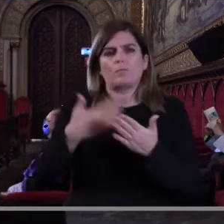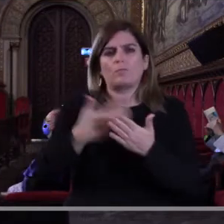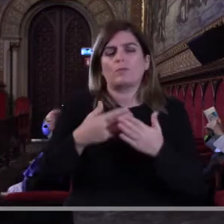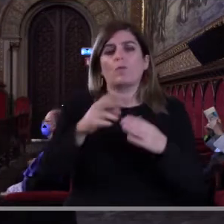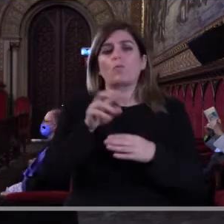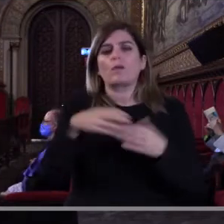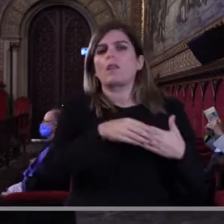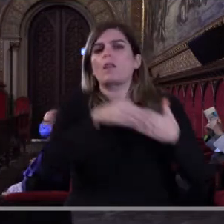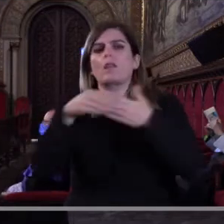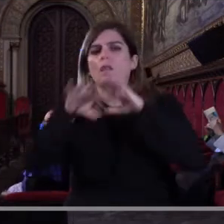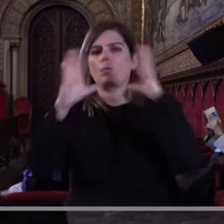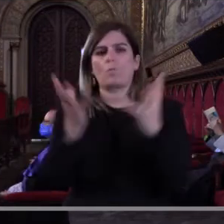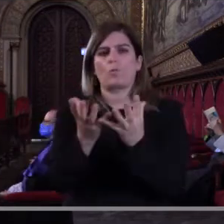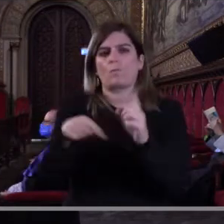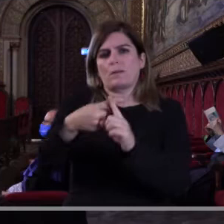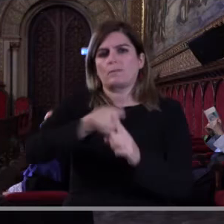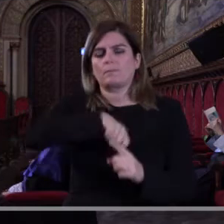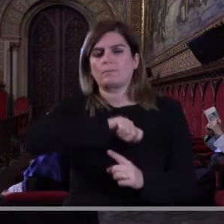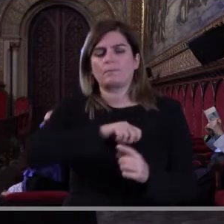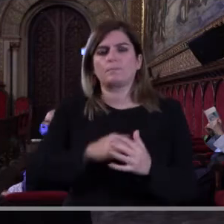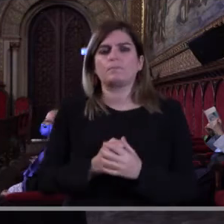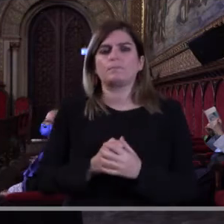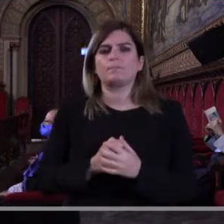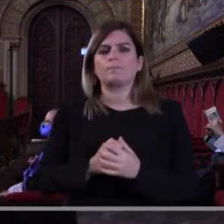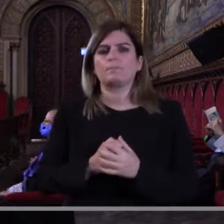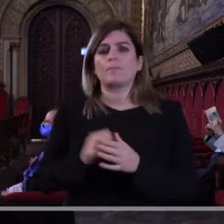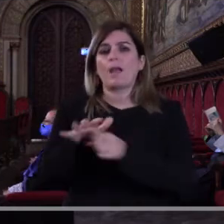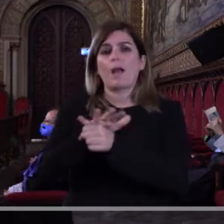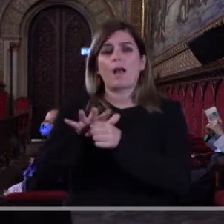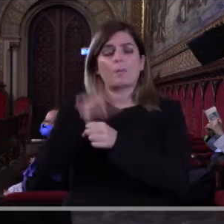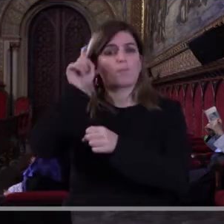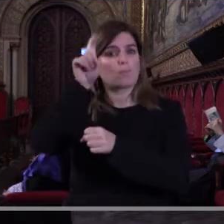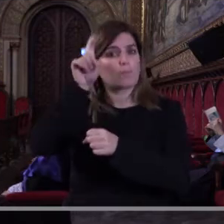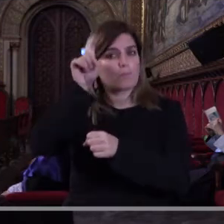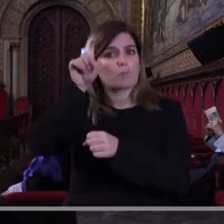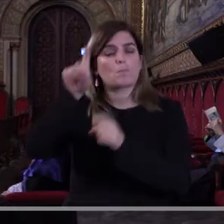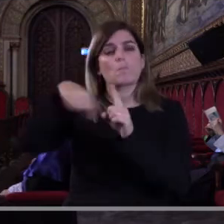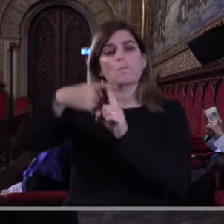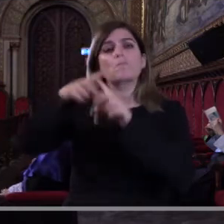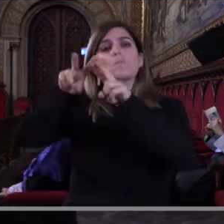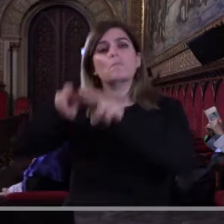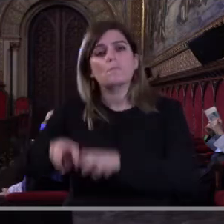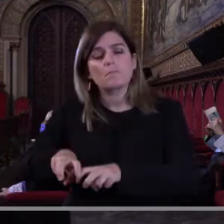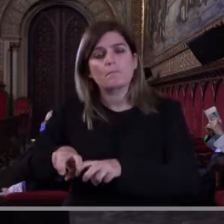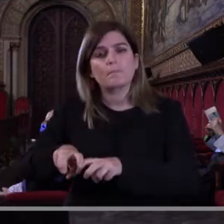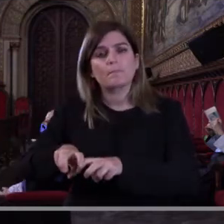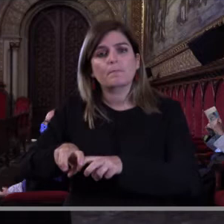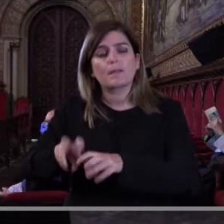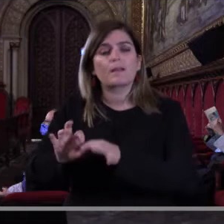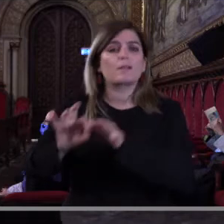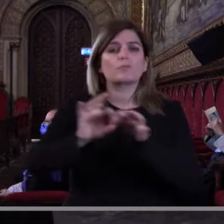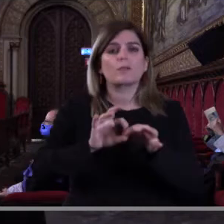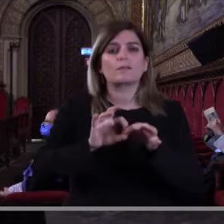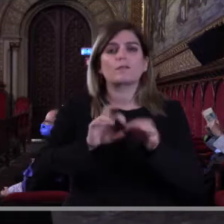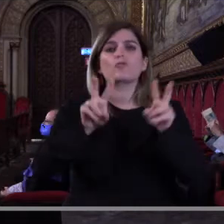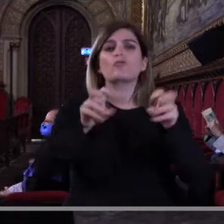l'Estat i al món. En l'àmbit del professorat docent i investigador i pel que fa a la creació de